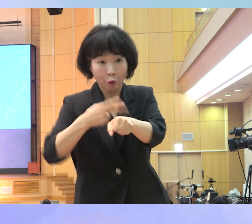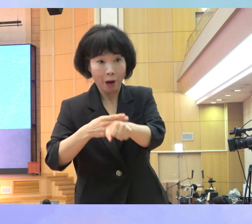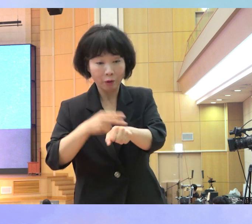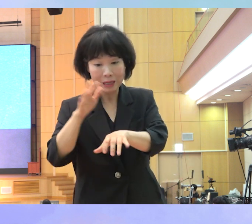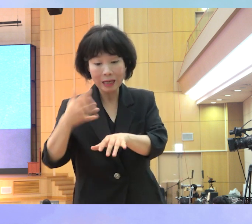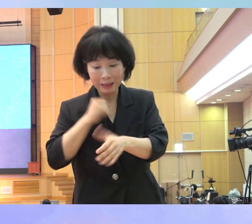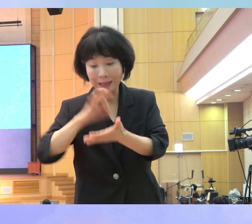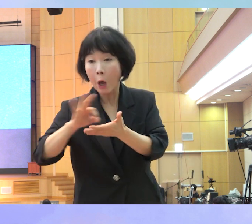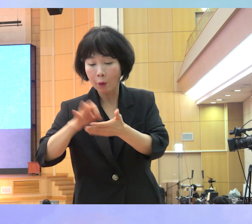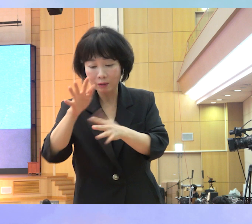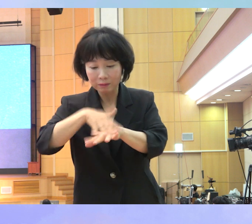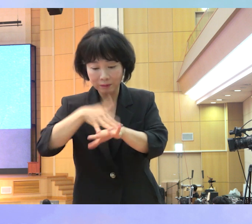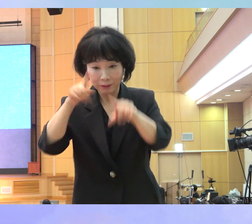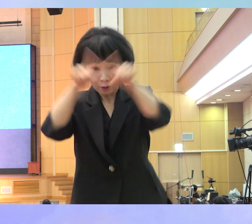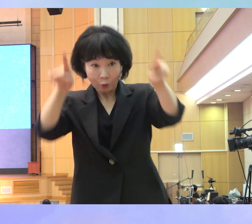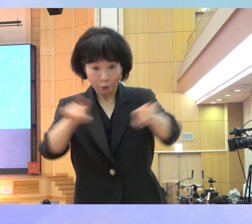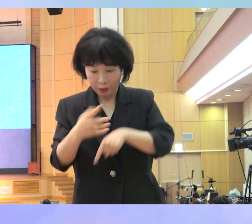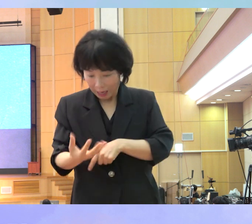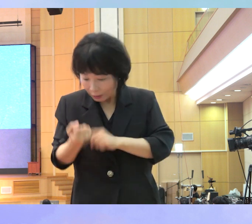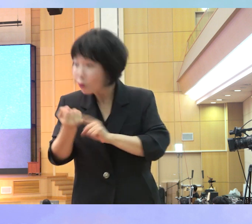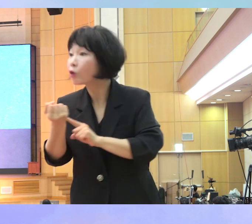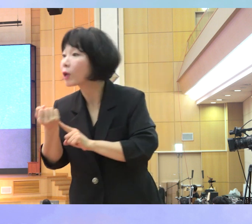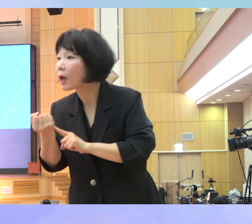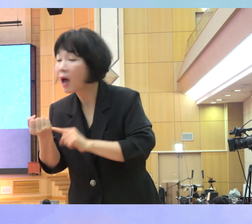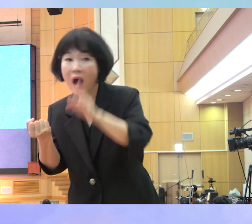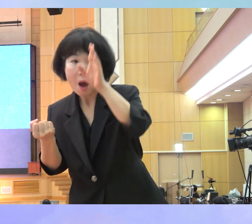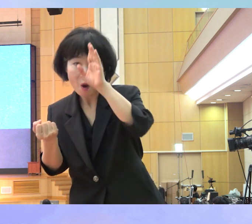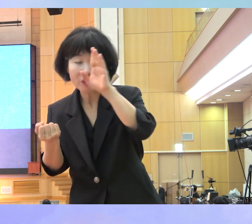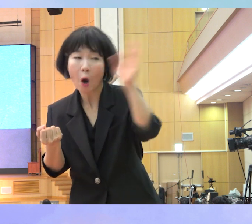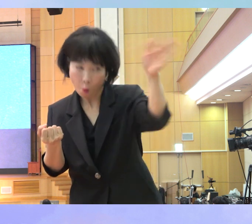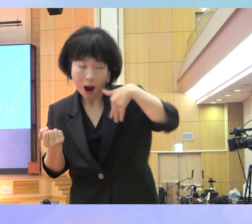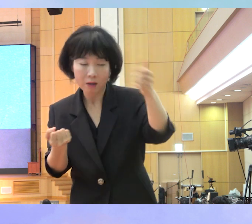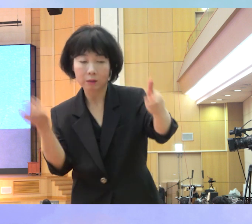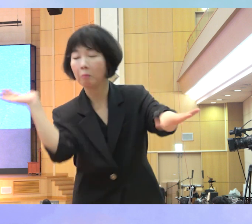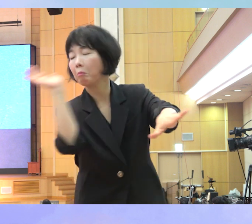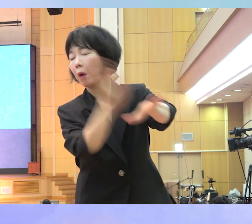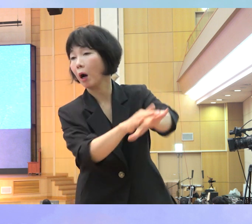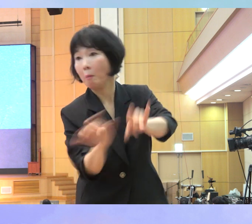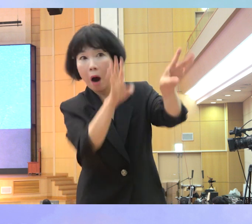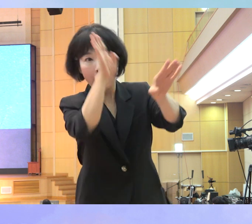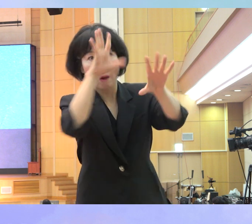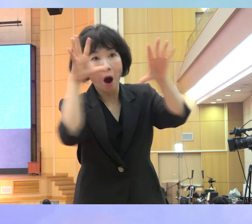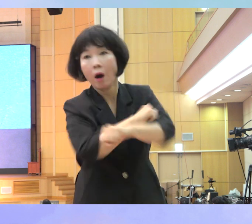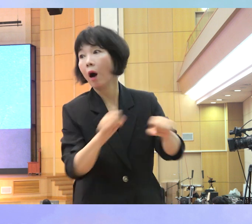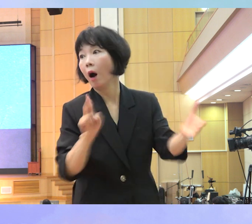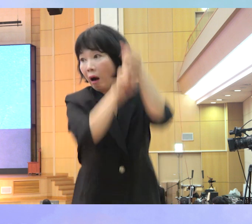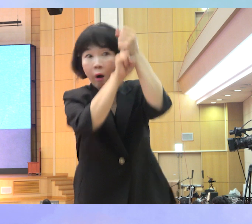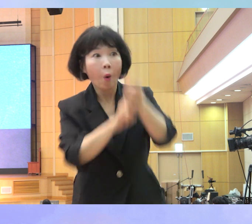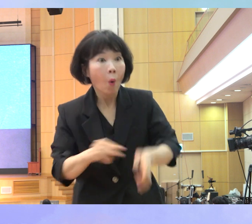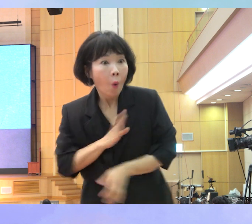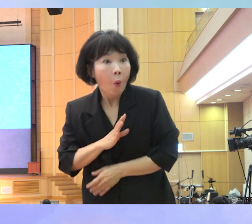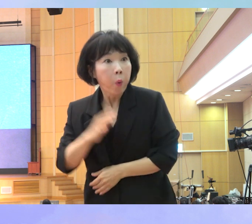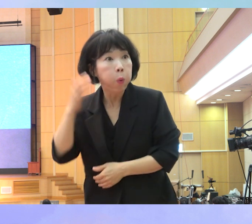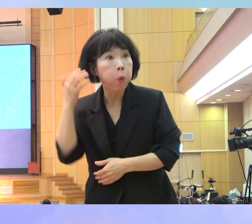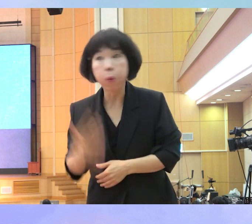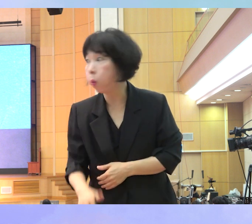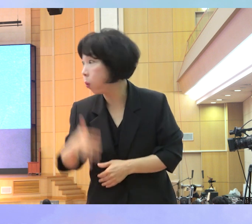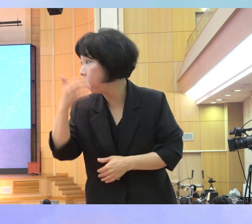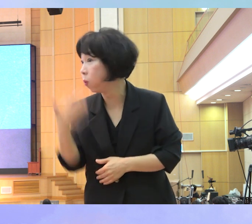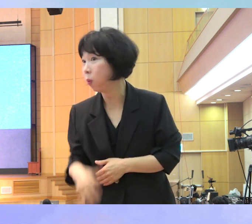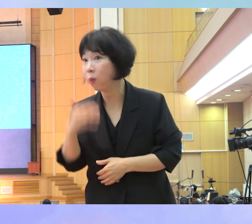막 낫고 엄청난 기적들을 행한 거예요. 그걸 본 일부 유대인들이, 또 스게와의 7 아들이 그걸 보고